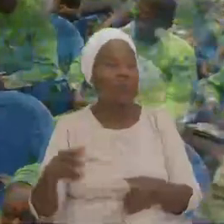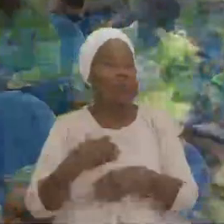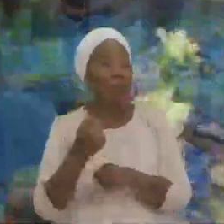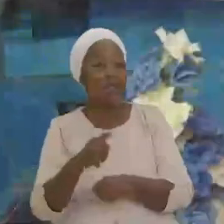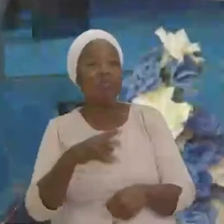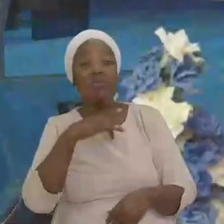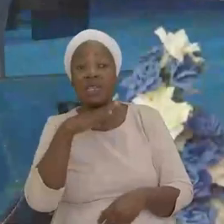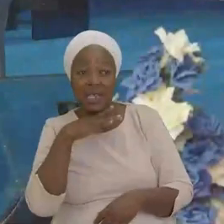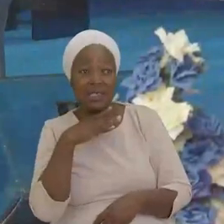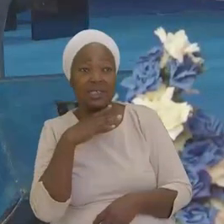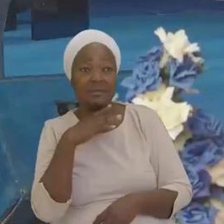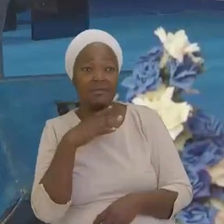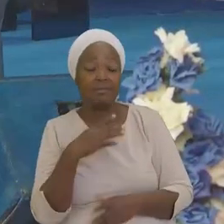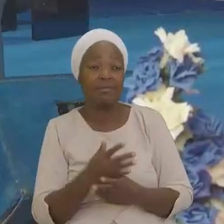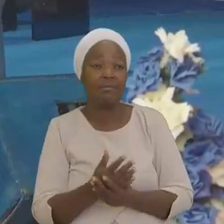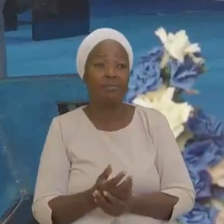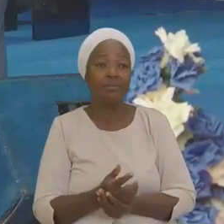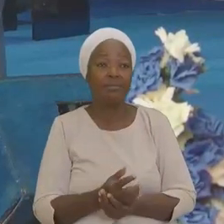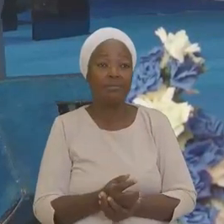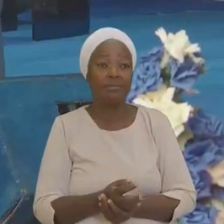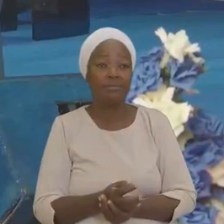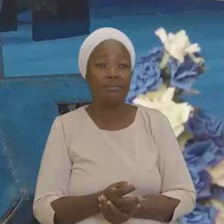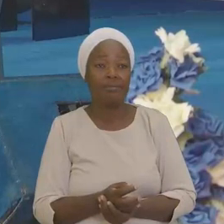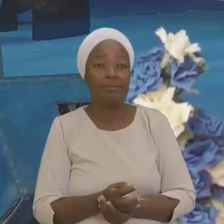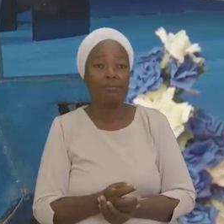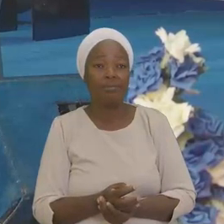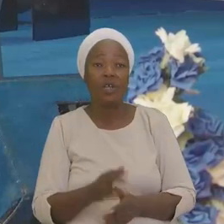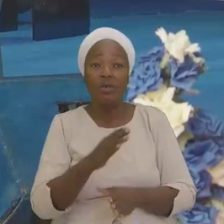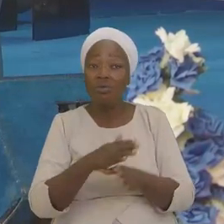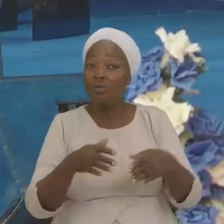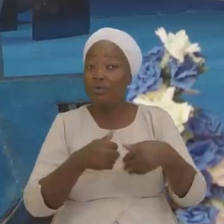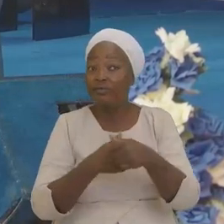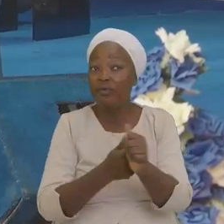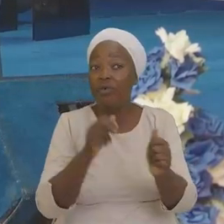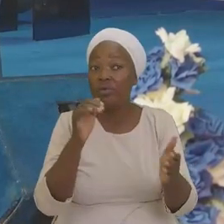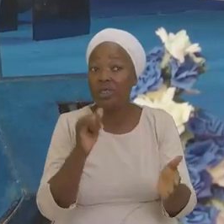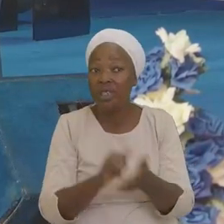choses que tu regardes. Elle va souiller ta vie.